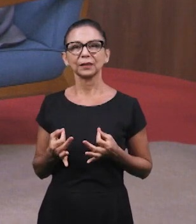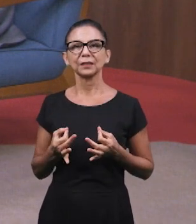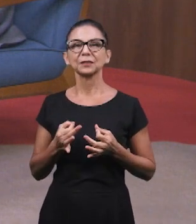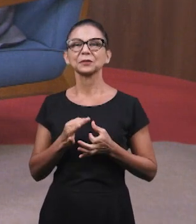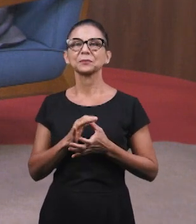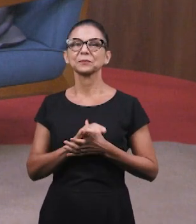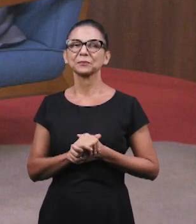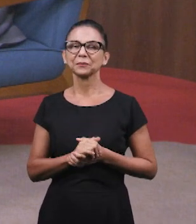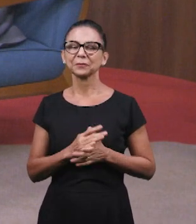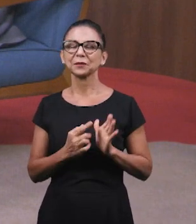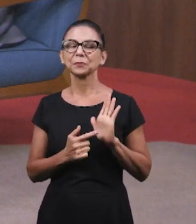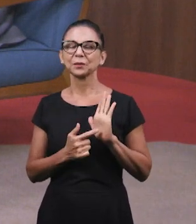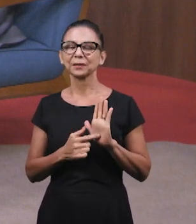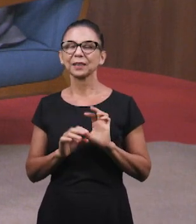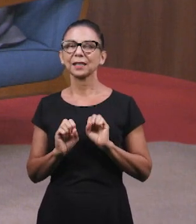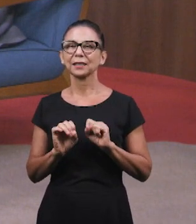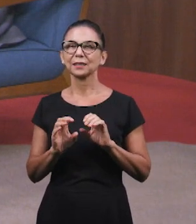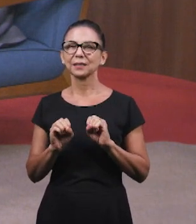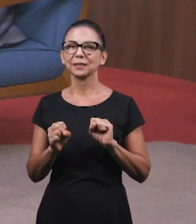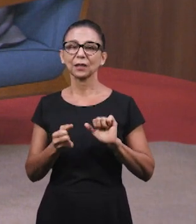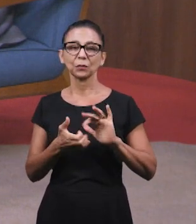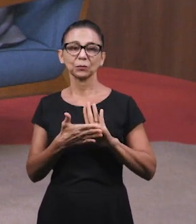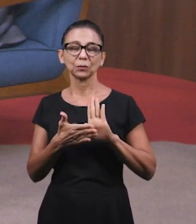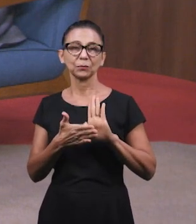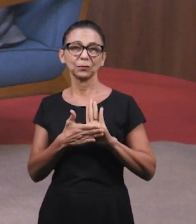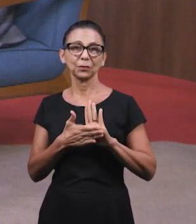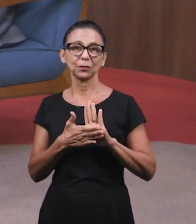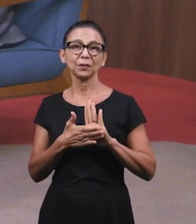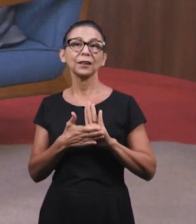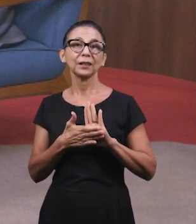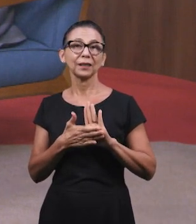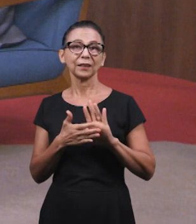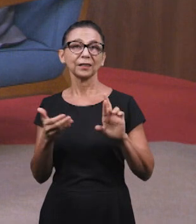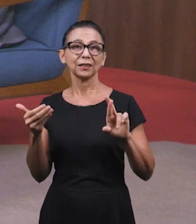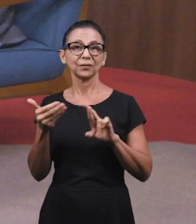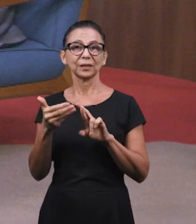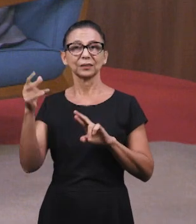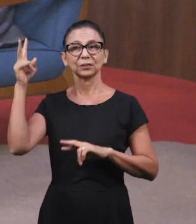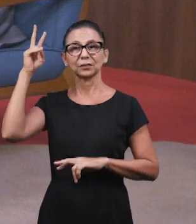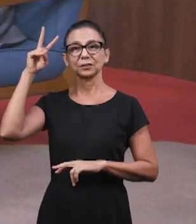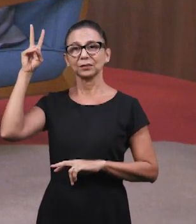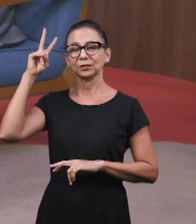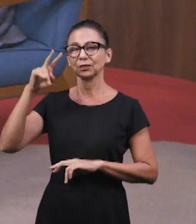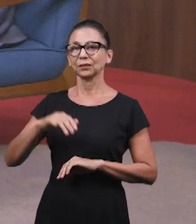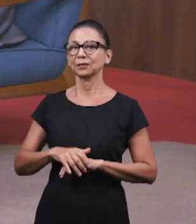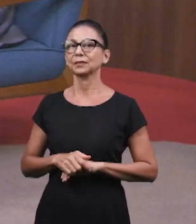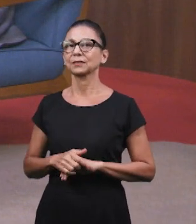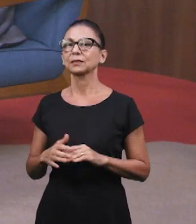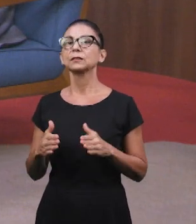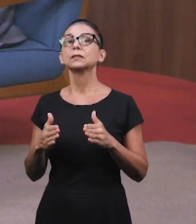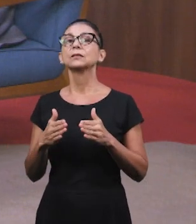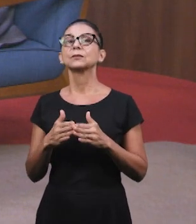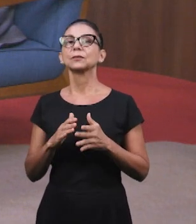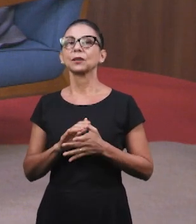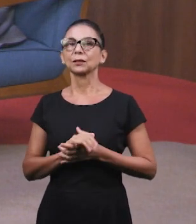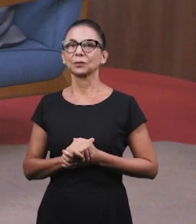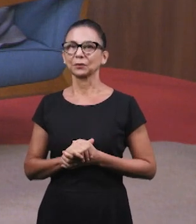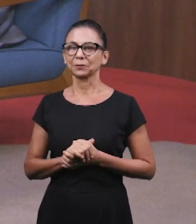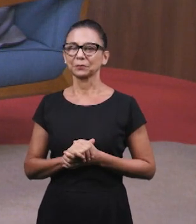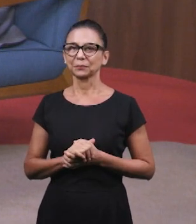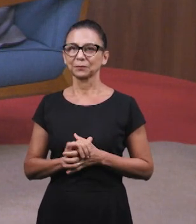l'Égypte. La sœur Janaïne va enseigner l'introduction simplifiée de cette louange en focalisant